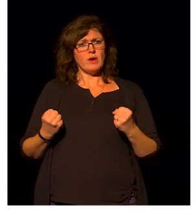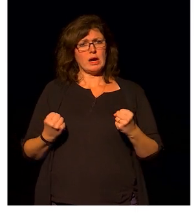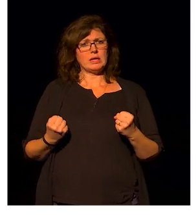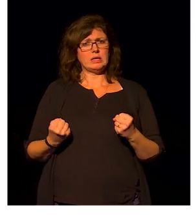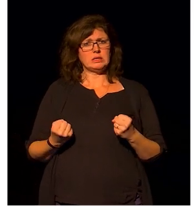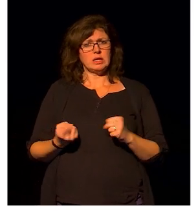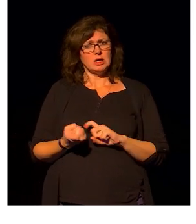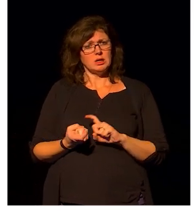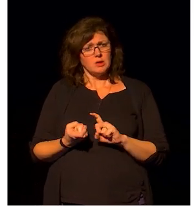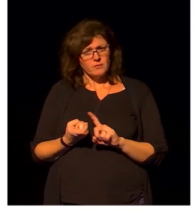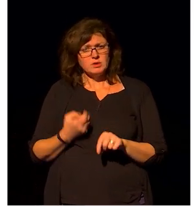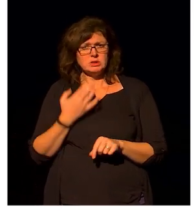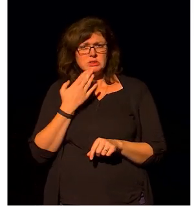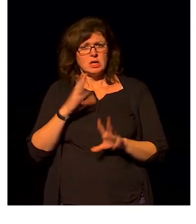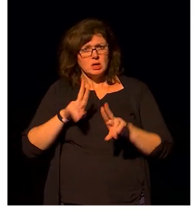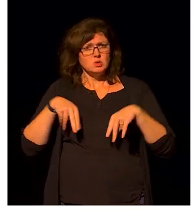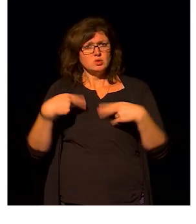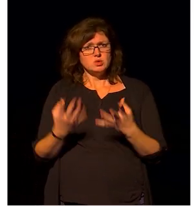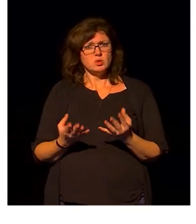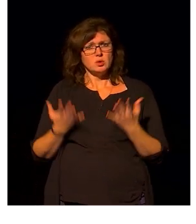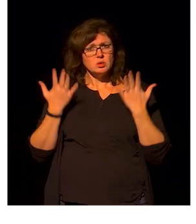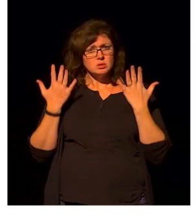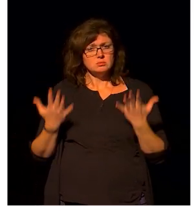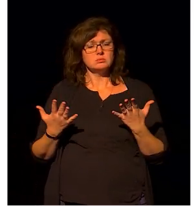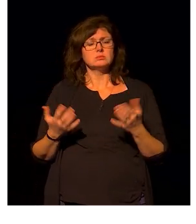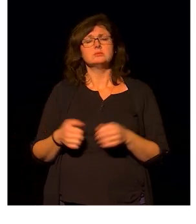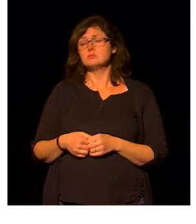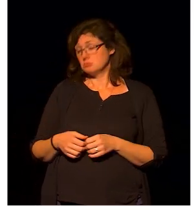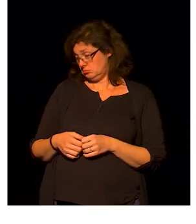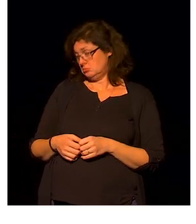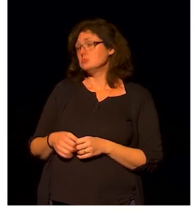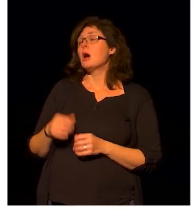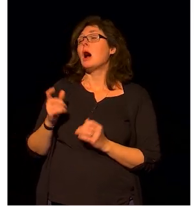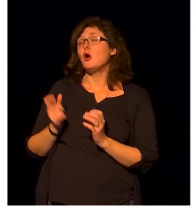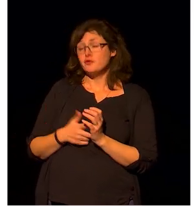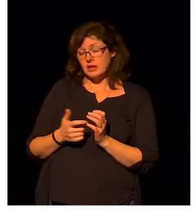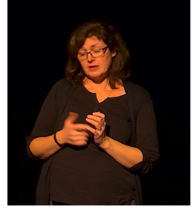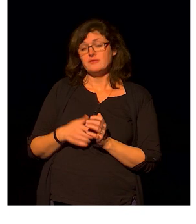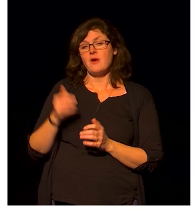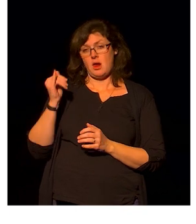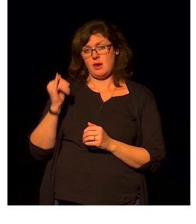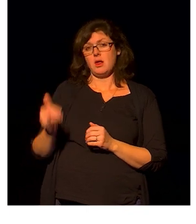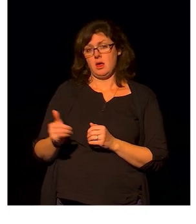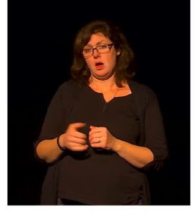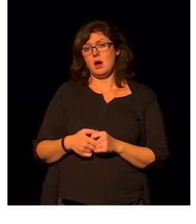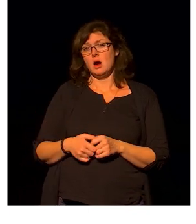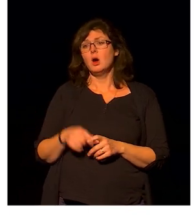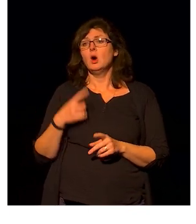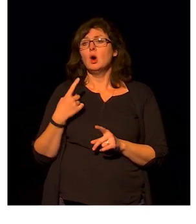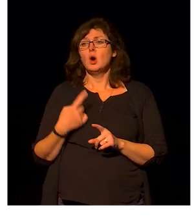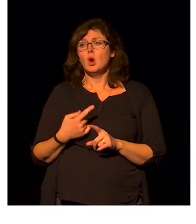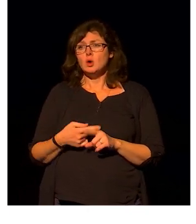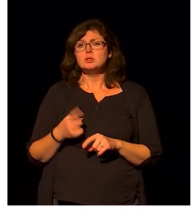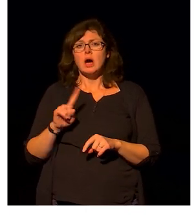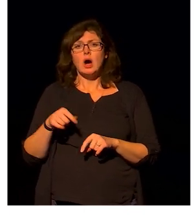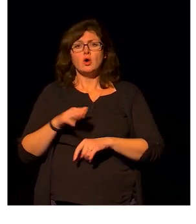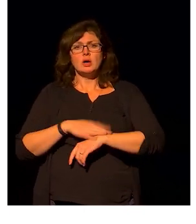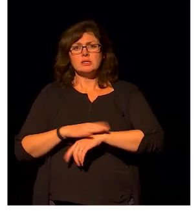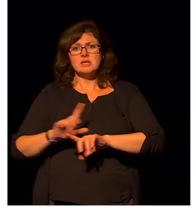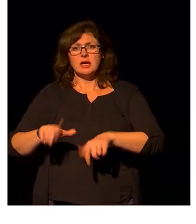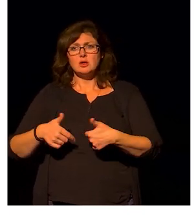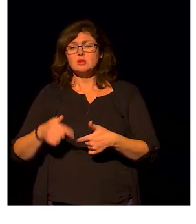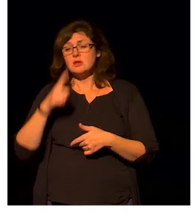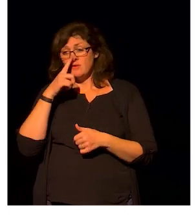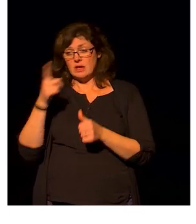ist? Das ist auf jeden Fall, und die Zeit also würde auch wieder gehen, wenn die staatliche